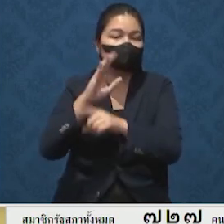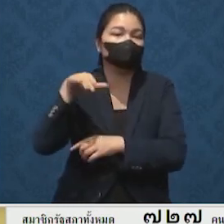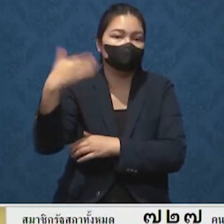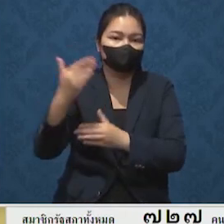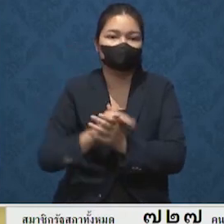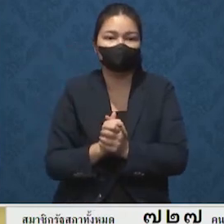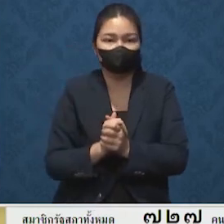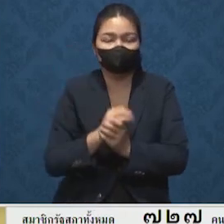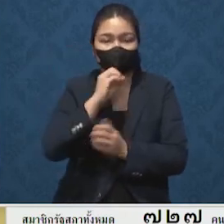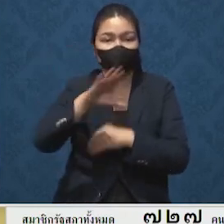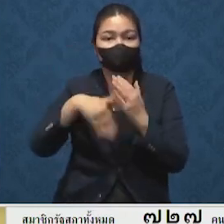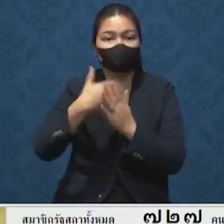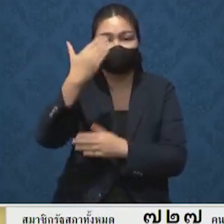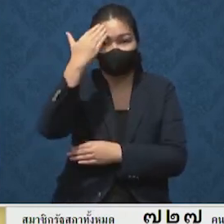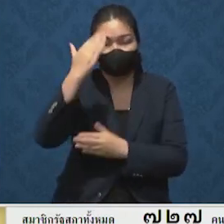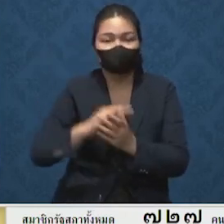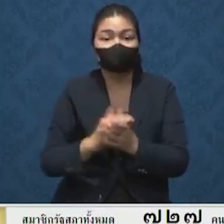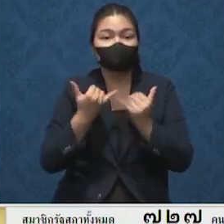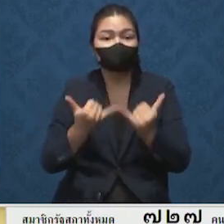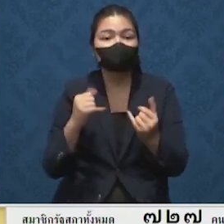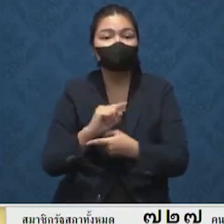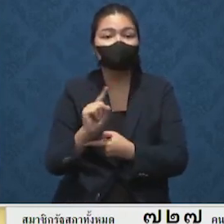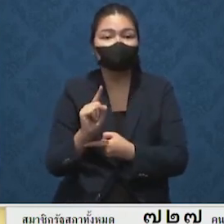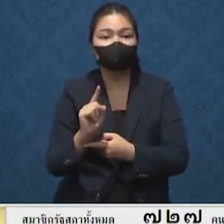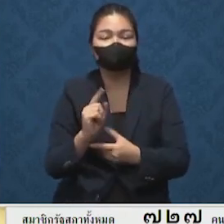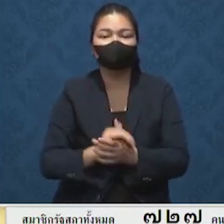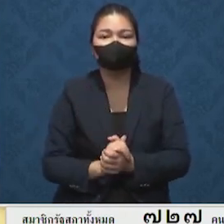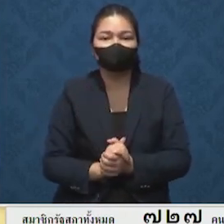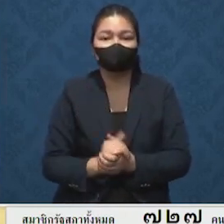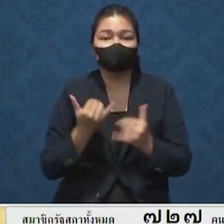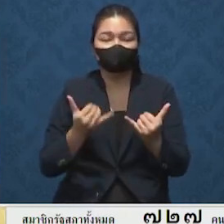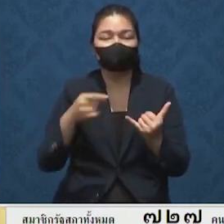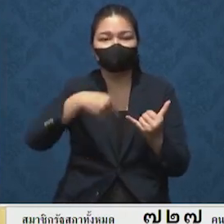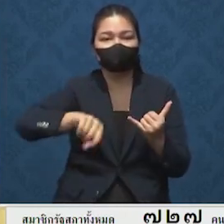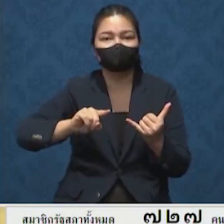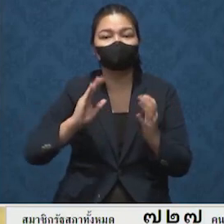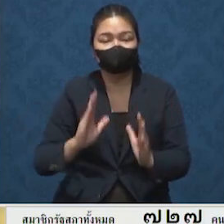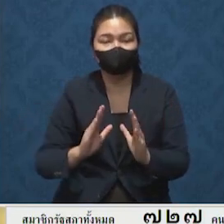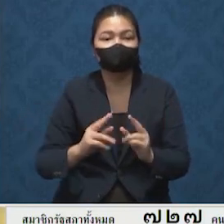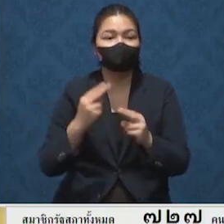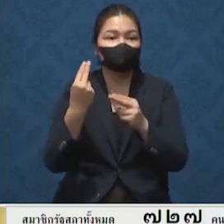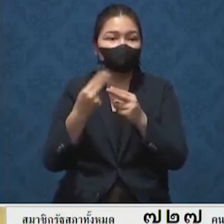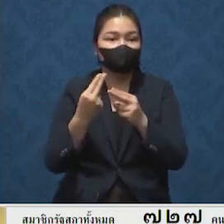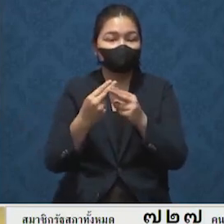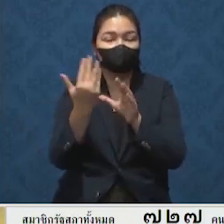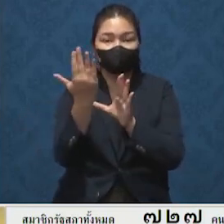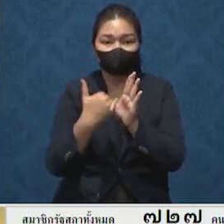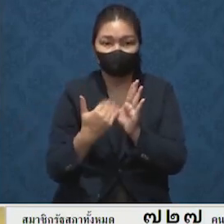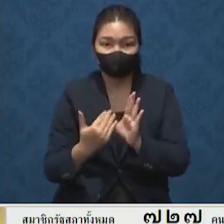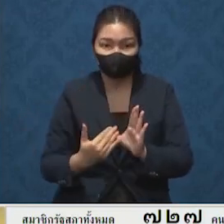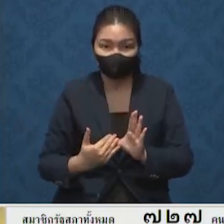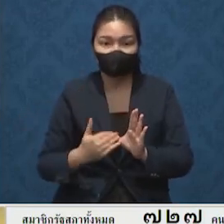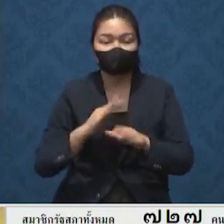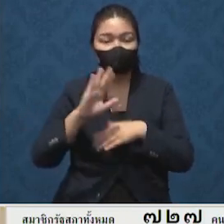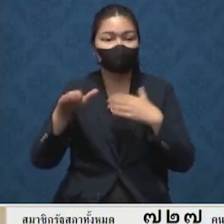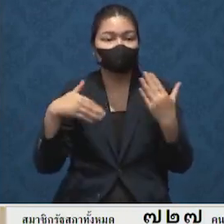นการที่ดำเนินการครับขณะนี้ผู้มาลงชื่อองค์ประชุมเพื่อตรวจส